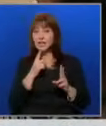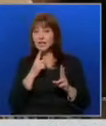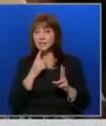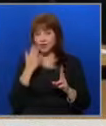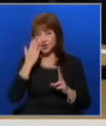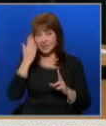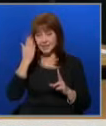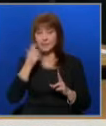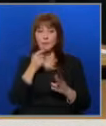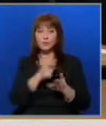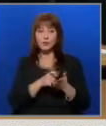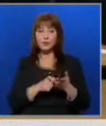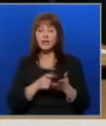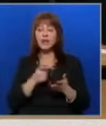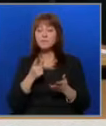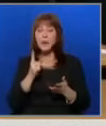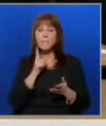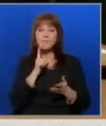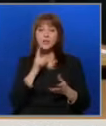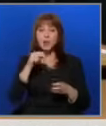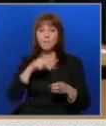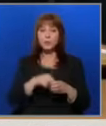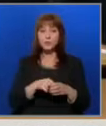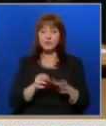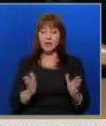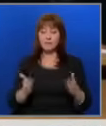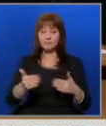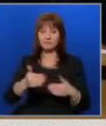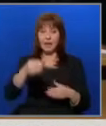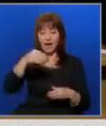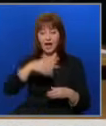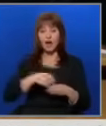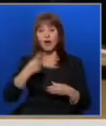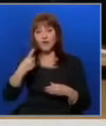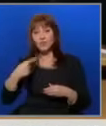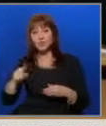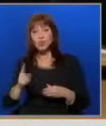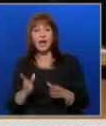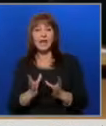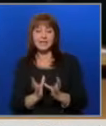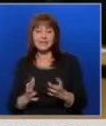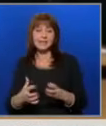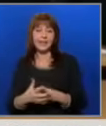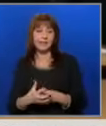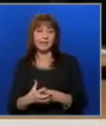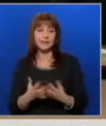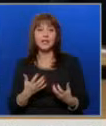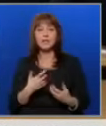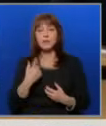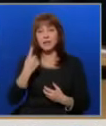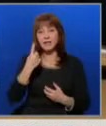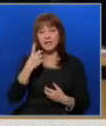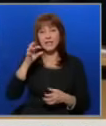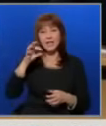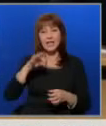другия край на България, мъж пуснал гласа си в урната на друга секция. Гласът му е невалиден. Имаме избирател, който не трябва